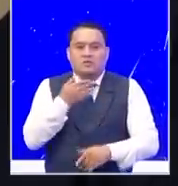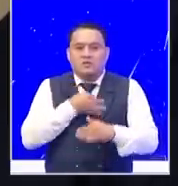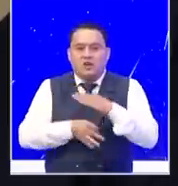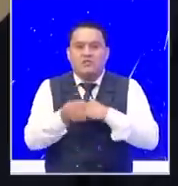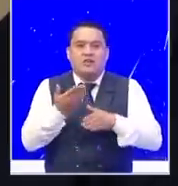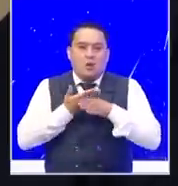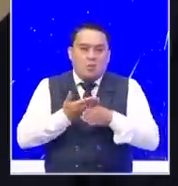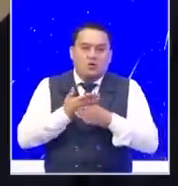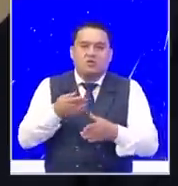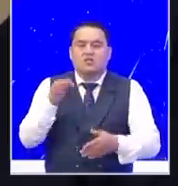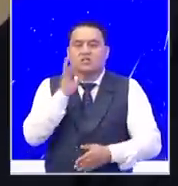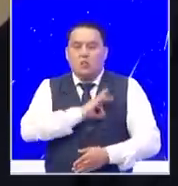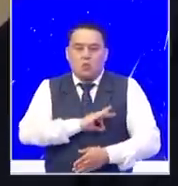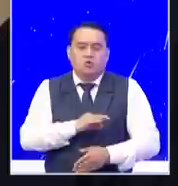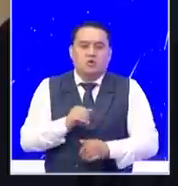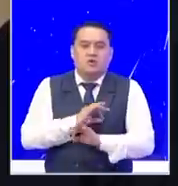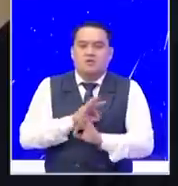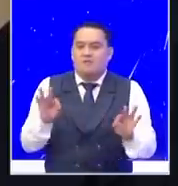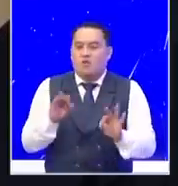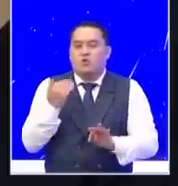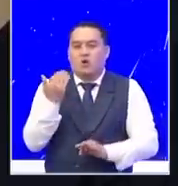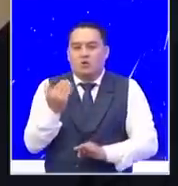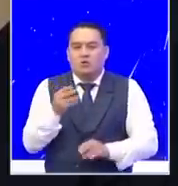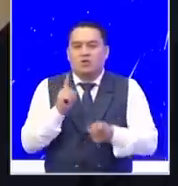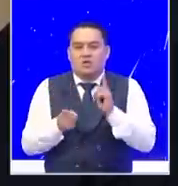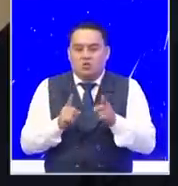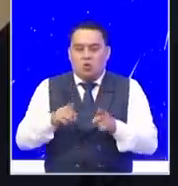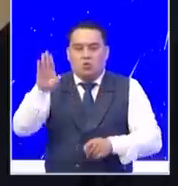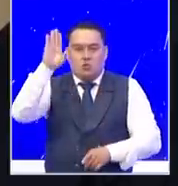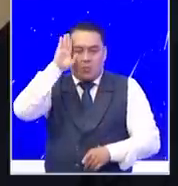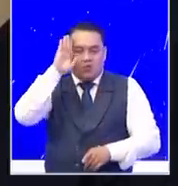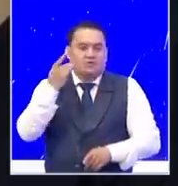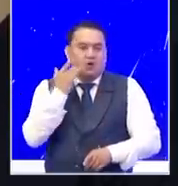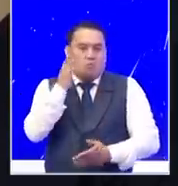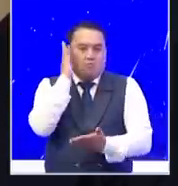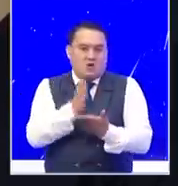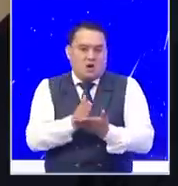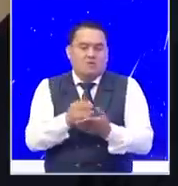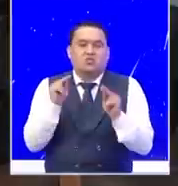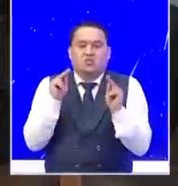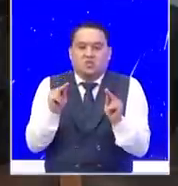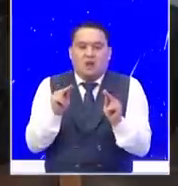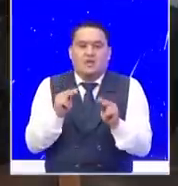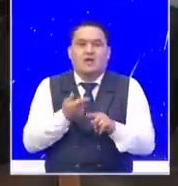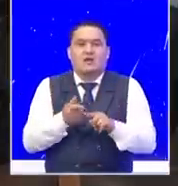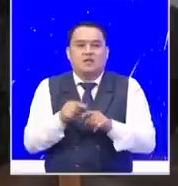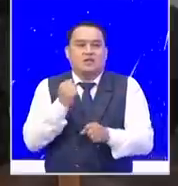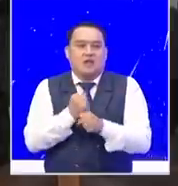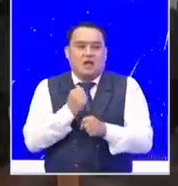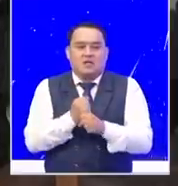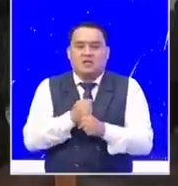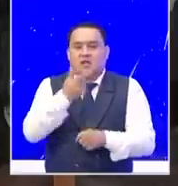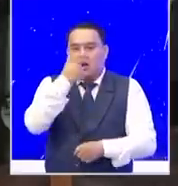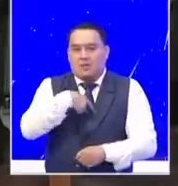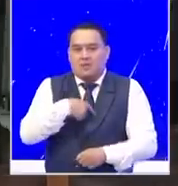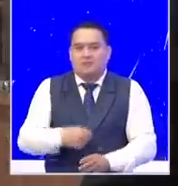очень эффективны. Бейсен Абаевич обладал всеми качествами истинного мужчины. Он говорил прямо, открыто, но в то же время делал это деликатно.